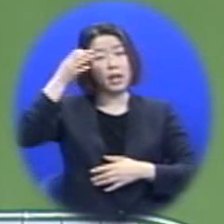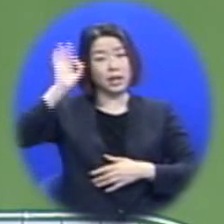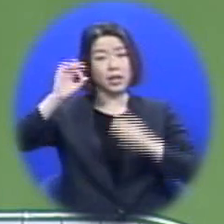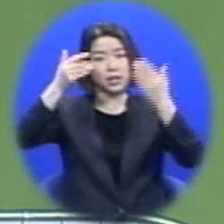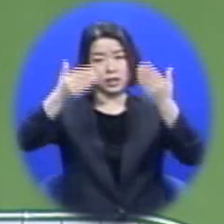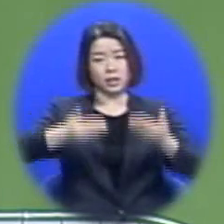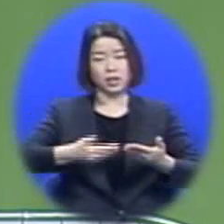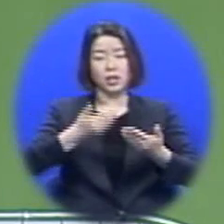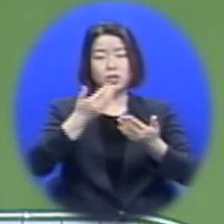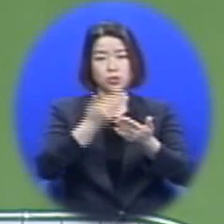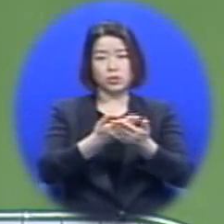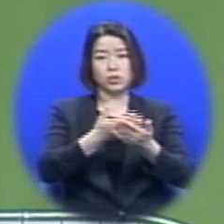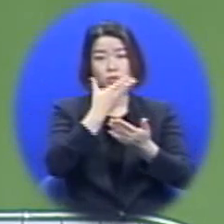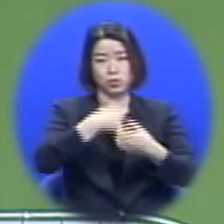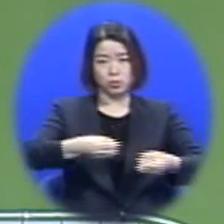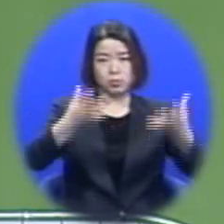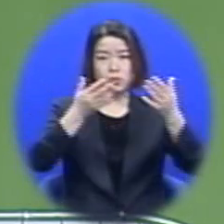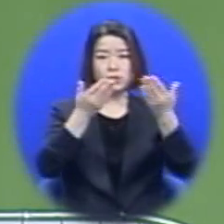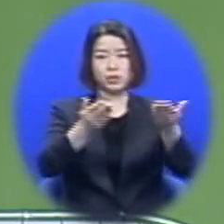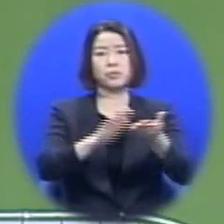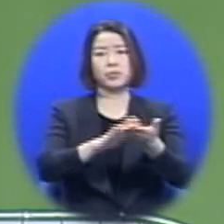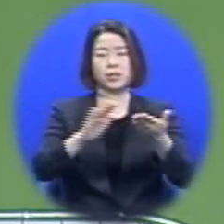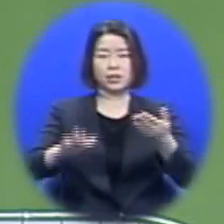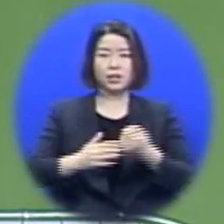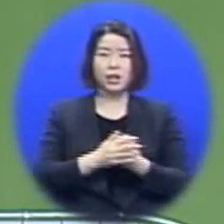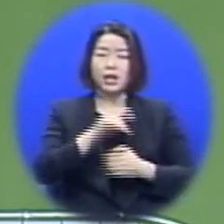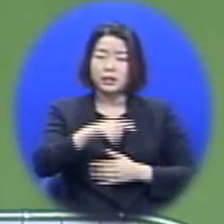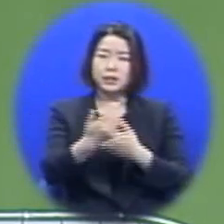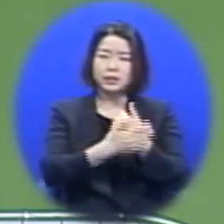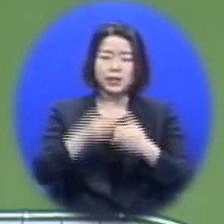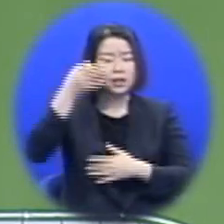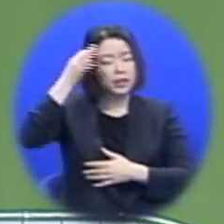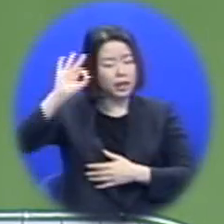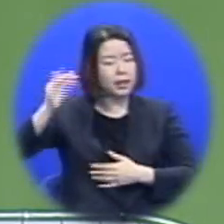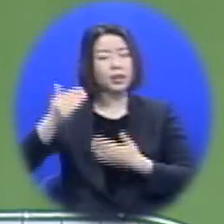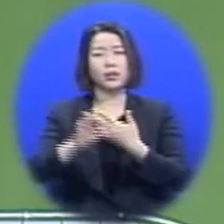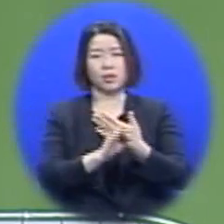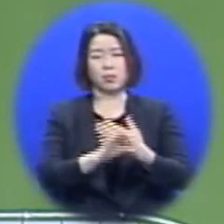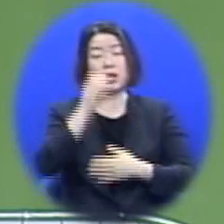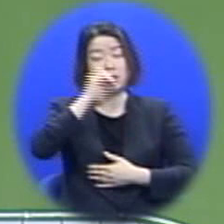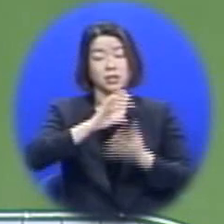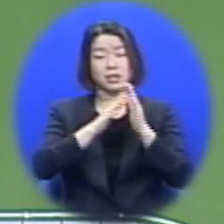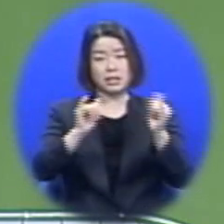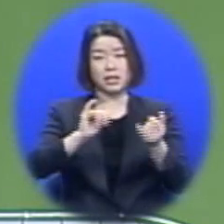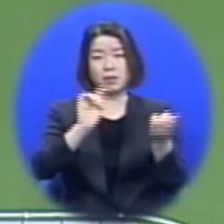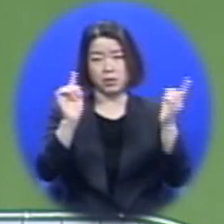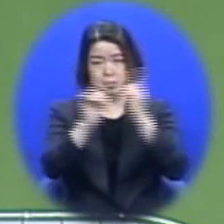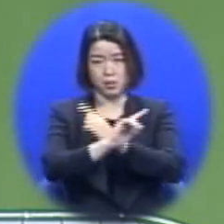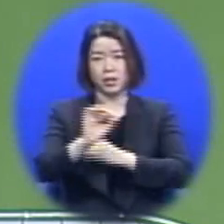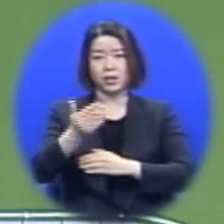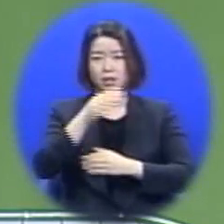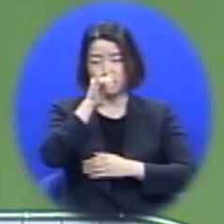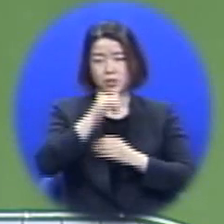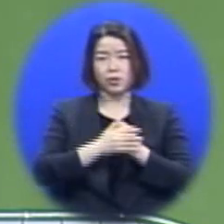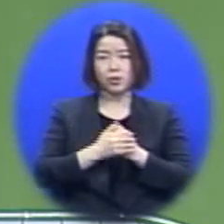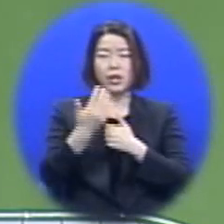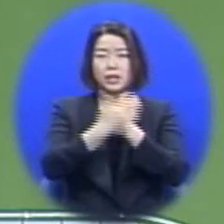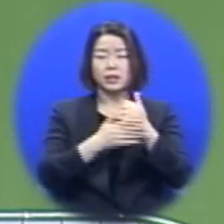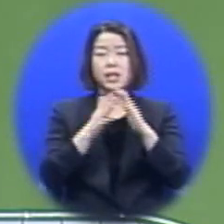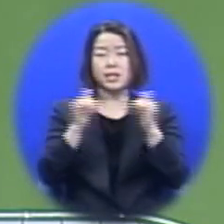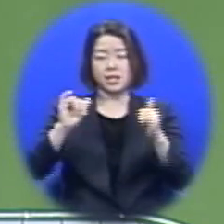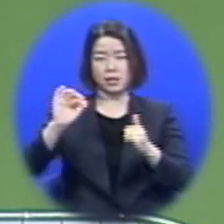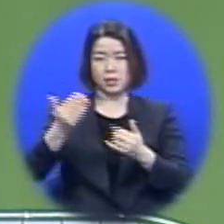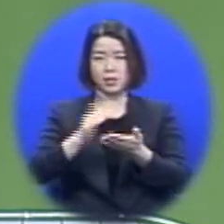해 주시기를 축복합니다. 그 은혜를 깨닫게 되면 그냥 사람이 변해요. 은혜의 사람이